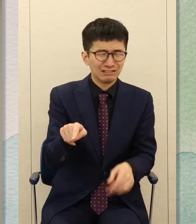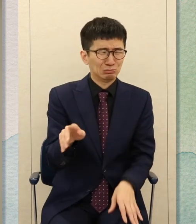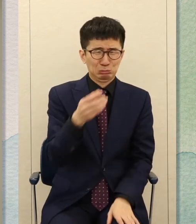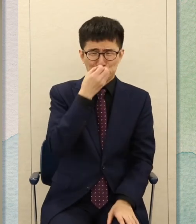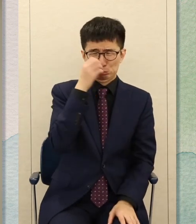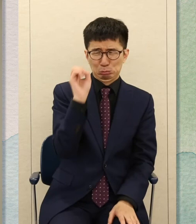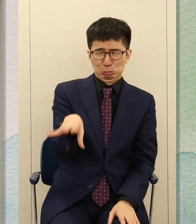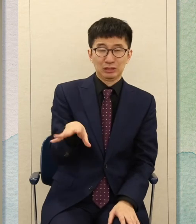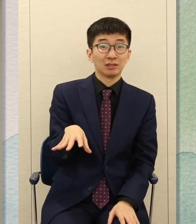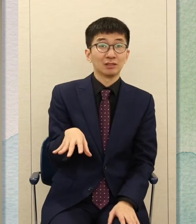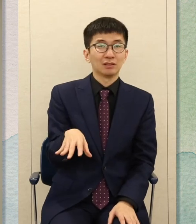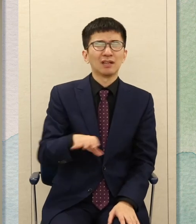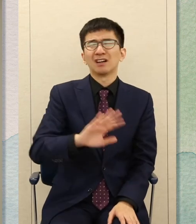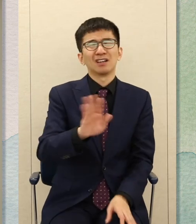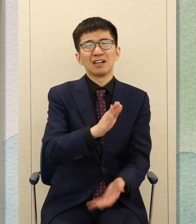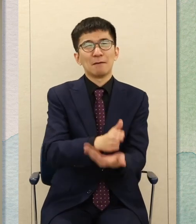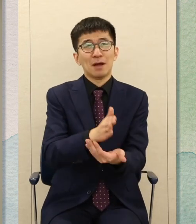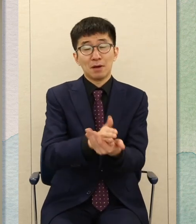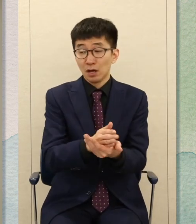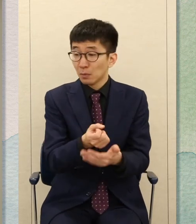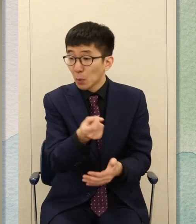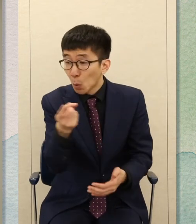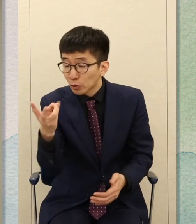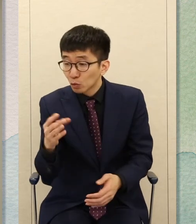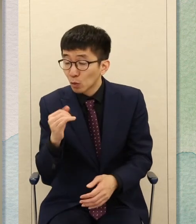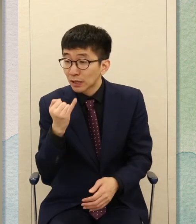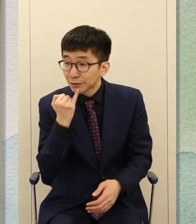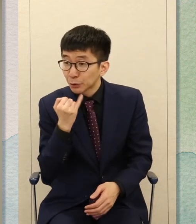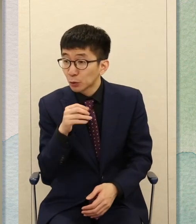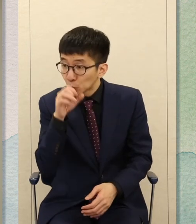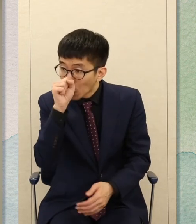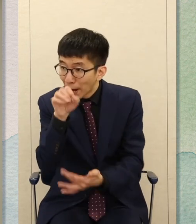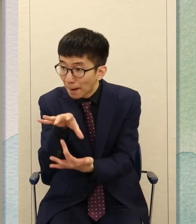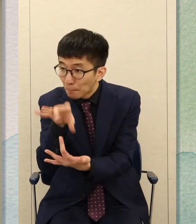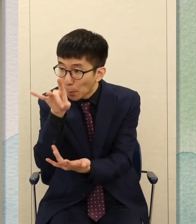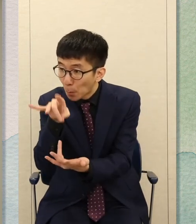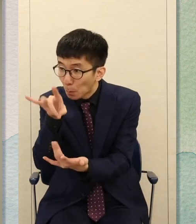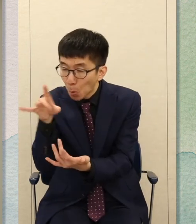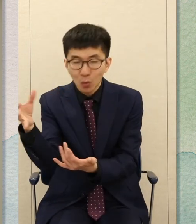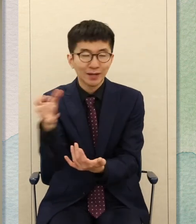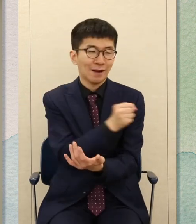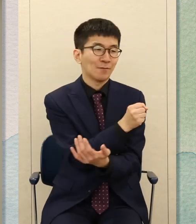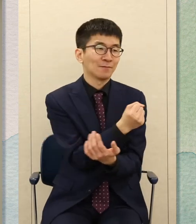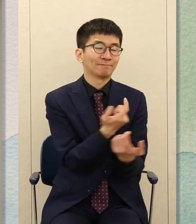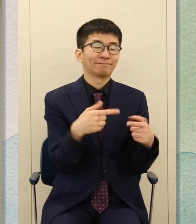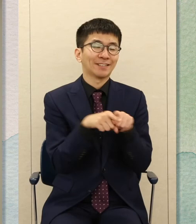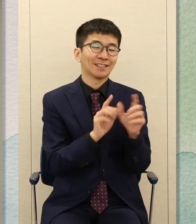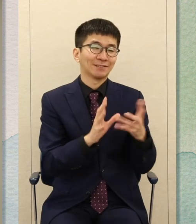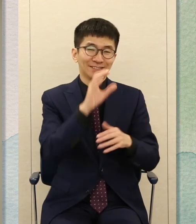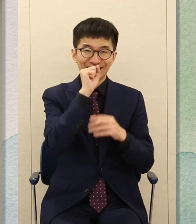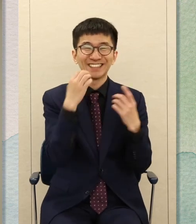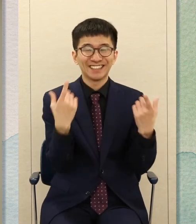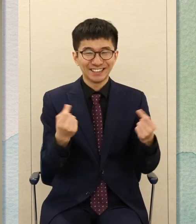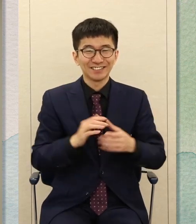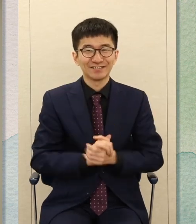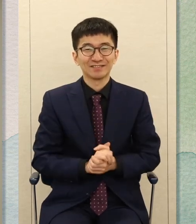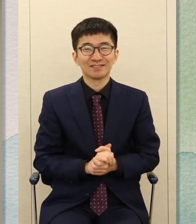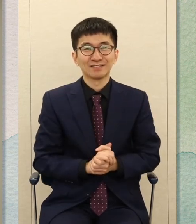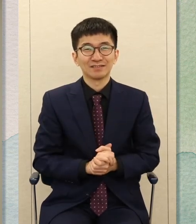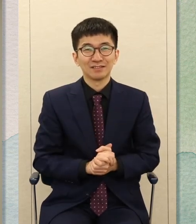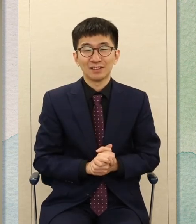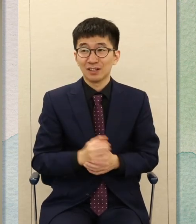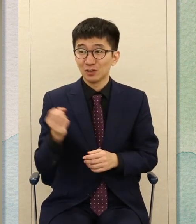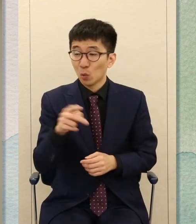없거든요. 예, 근데 그런 소설들 읽어서 좋은 작품들을 좀 가려 뽑아가지고 예, 또 그 안에서도 독서